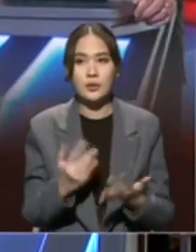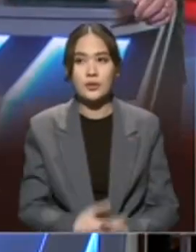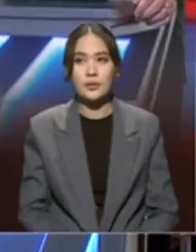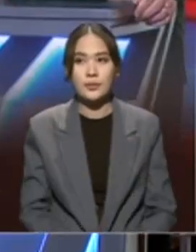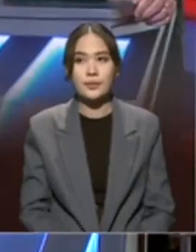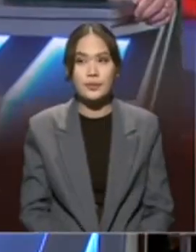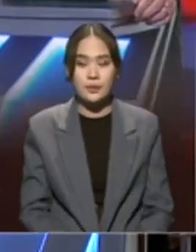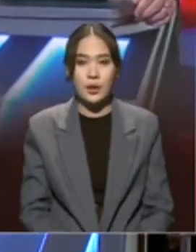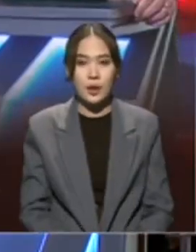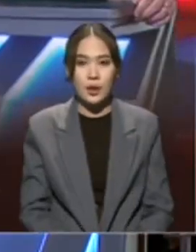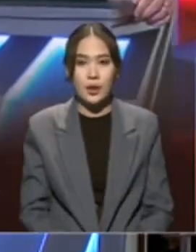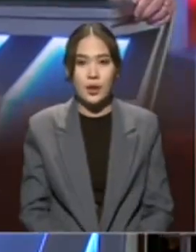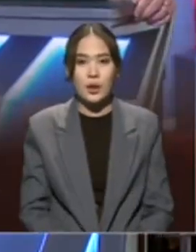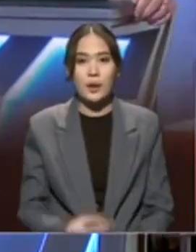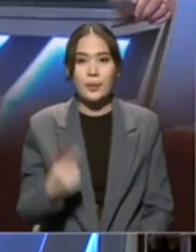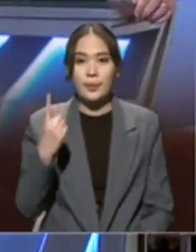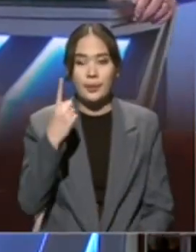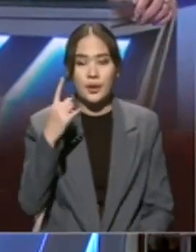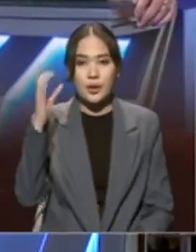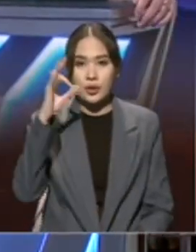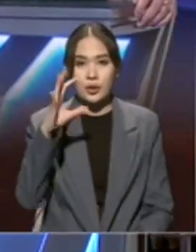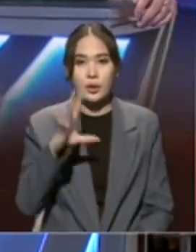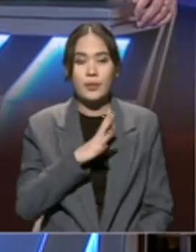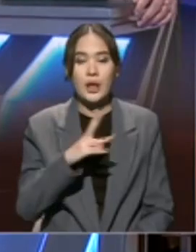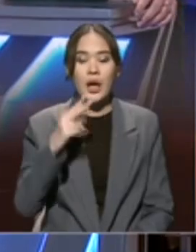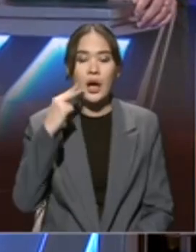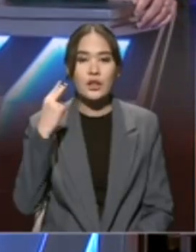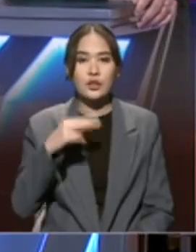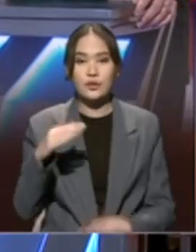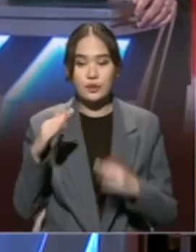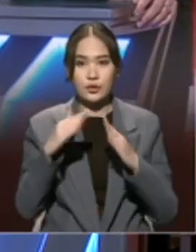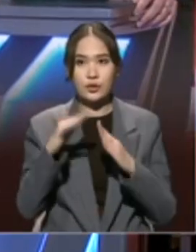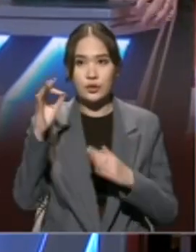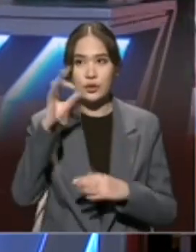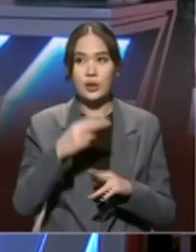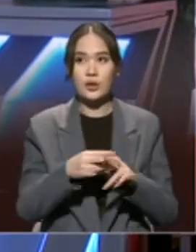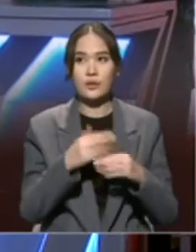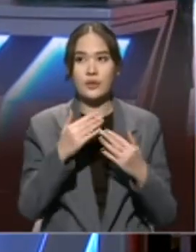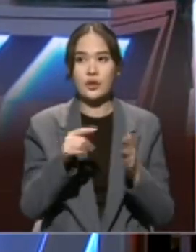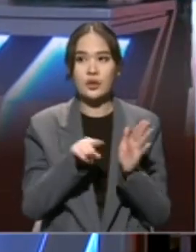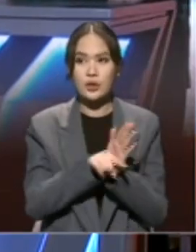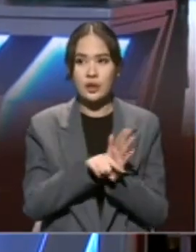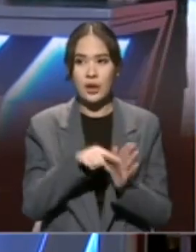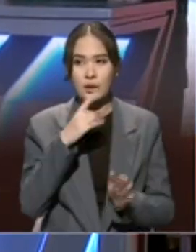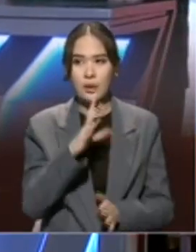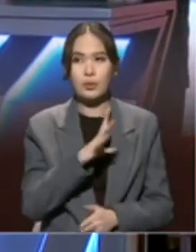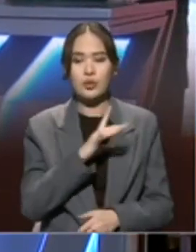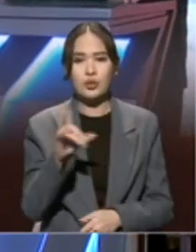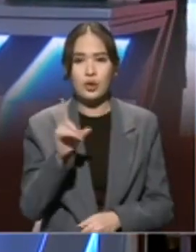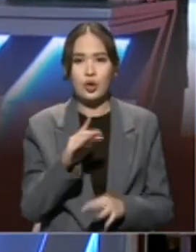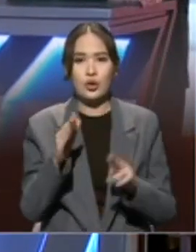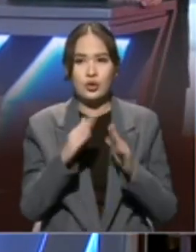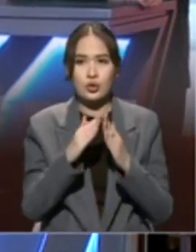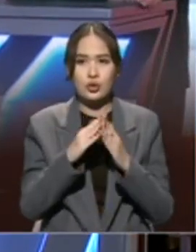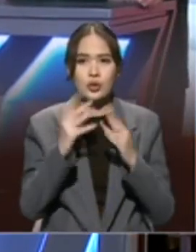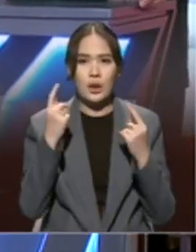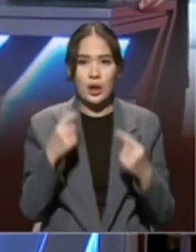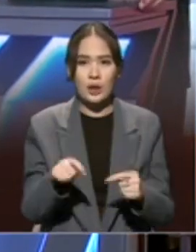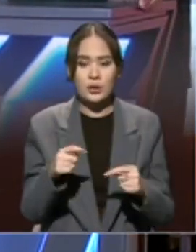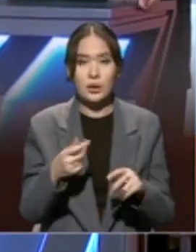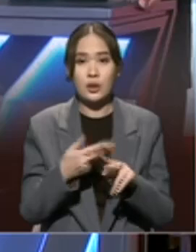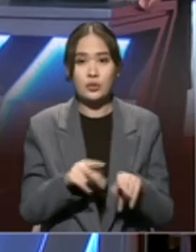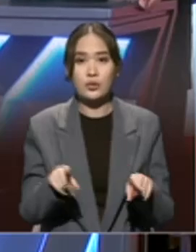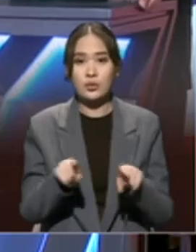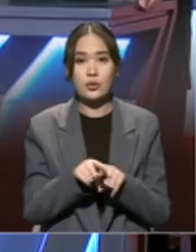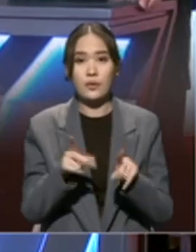бірінші деңгейлі үй сапасы бойынша айтқым келді. Сіз шырылдап жатсыз ғой, үй сапасы не деп. Ол жерде тағы екінші